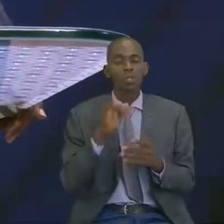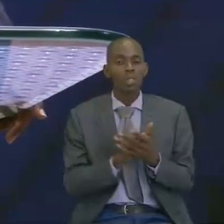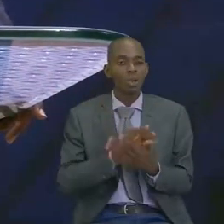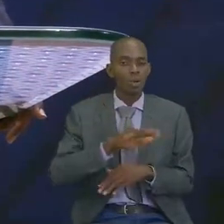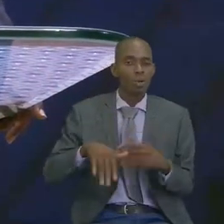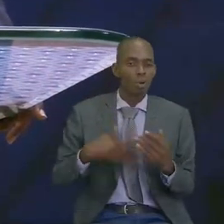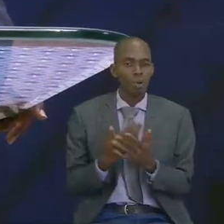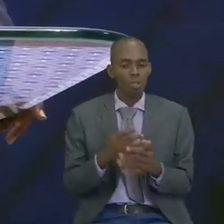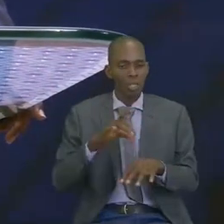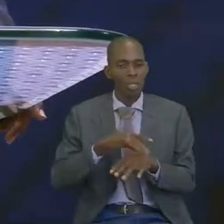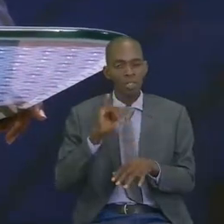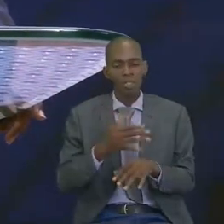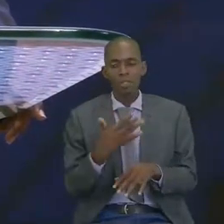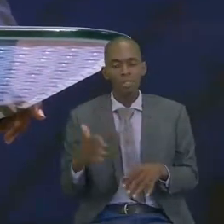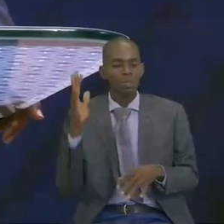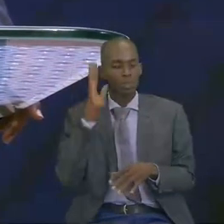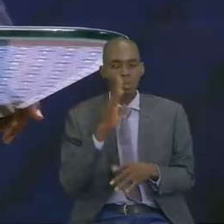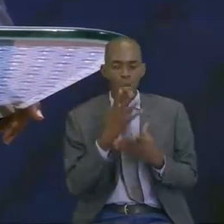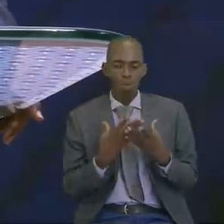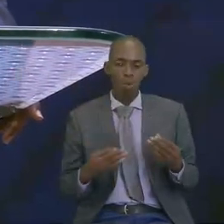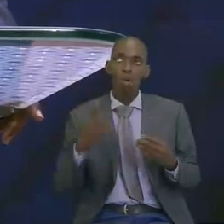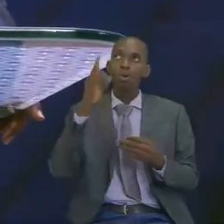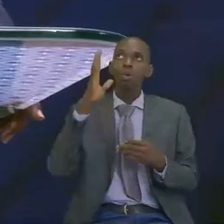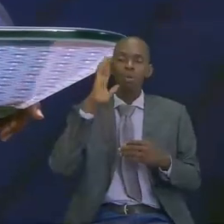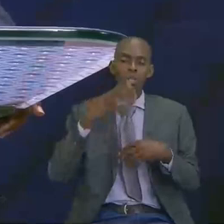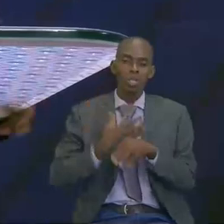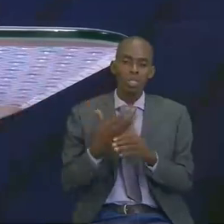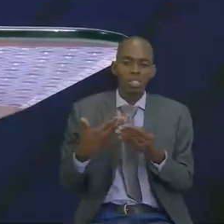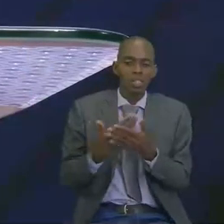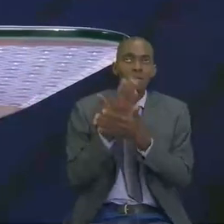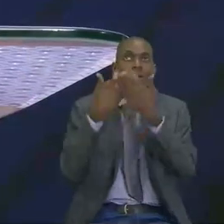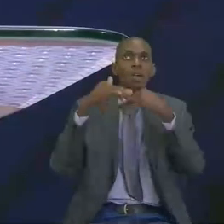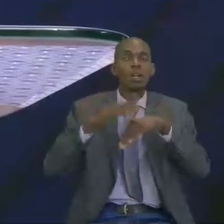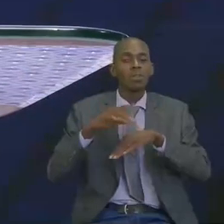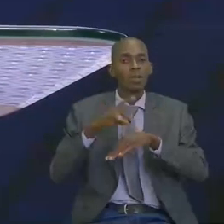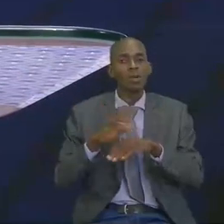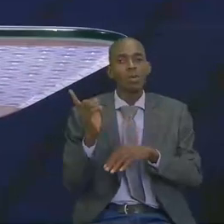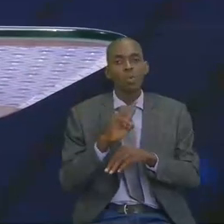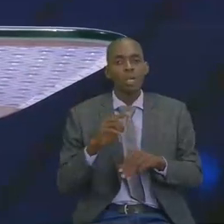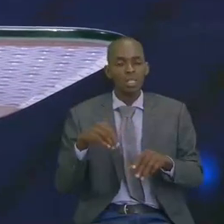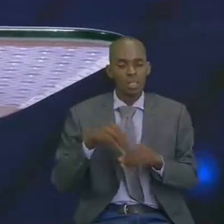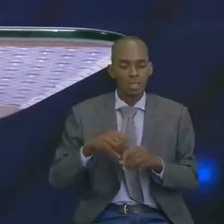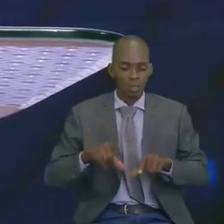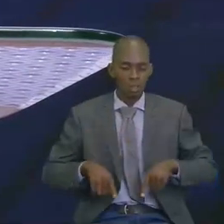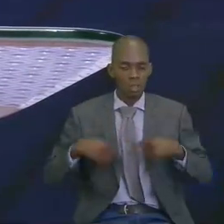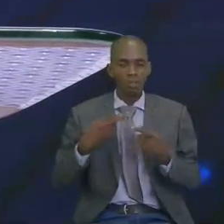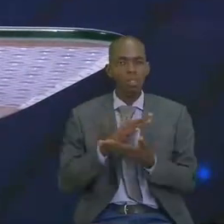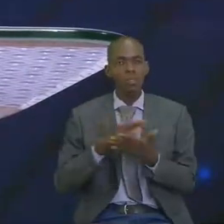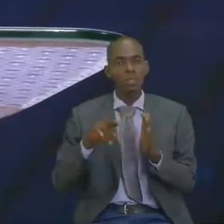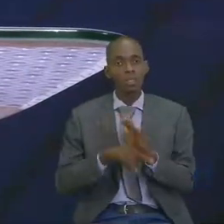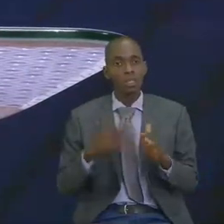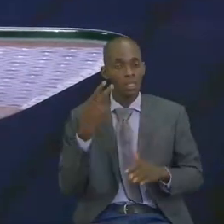que Dieu créera une nouvelle terre et de nouveaux cieux. C'est pourquoi, bien-aimés, en entendant ces